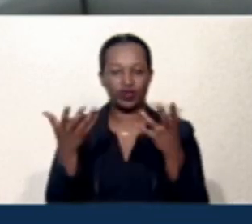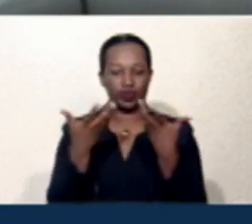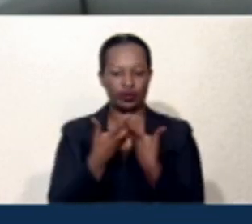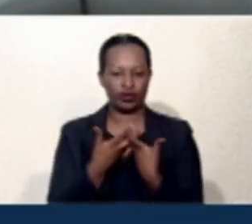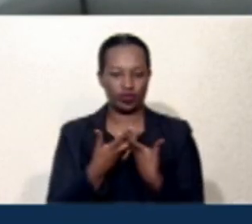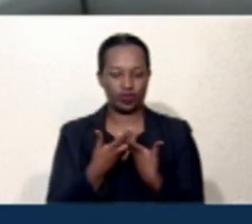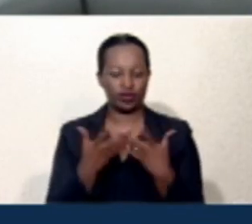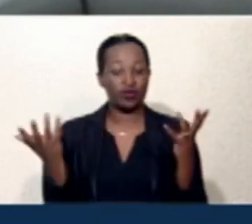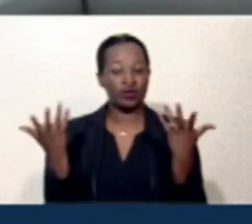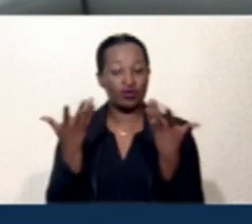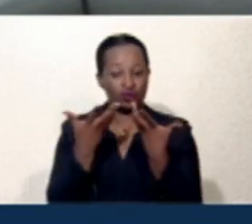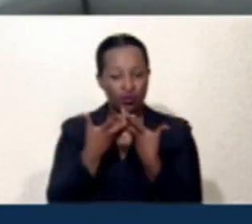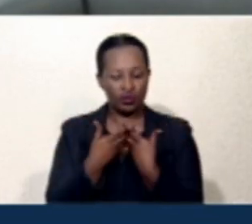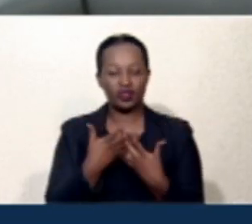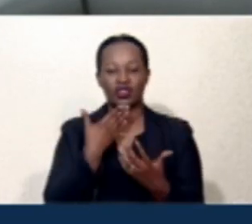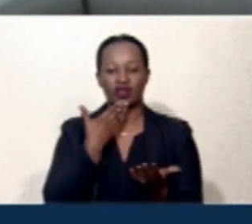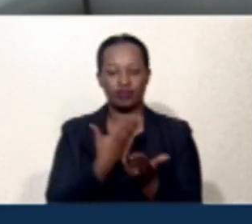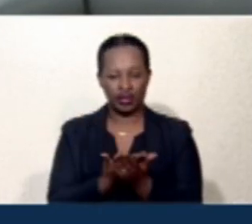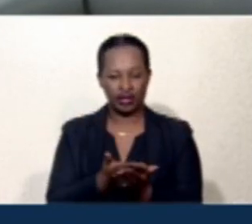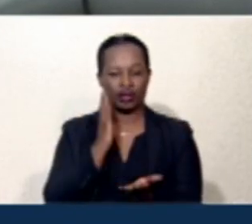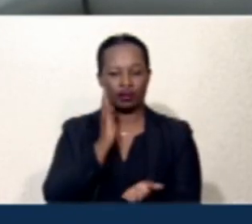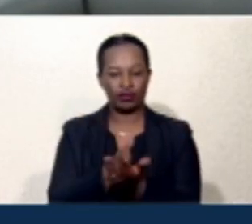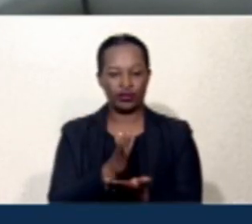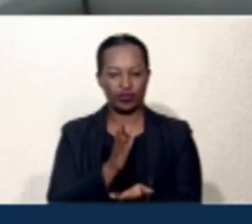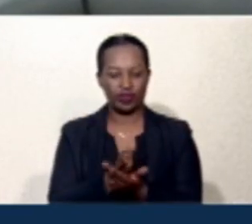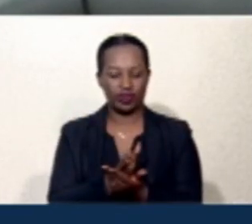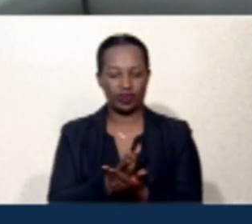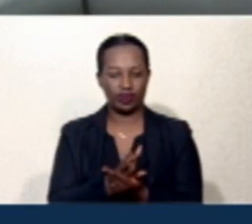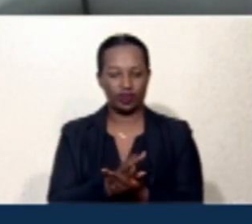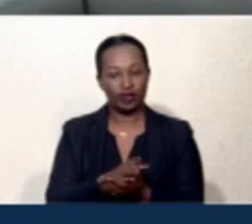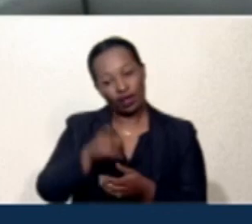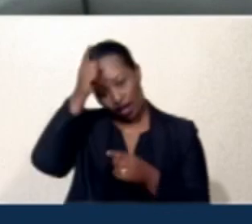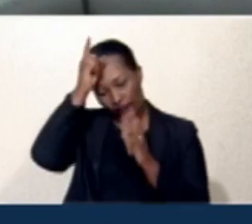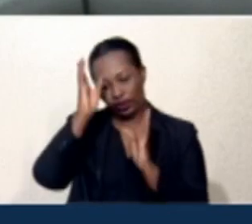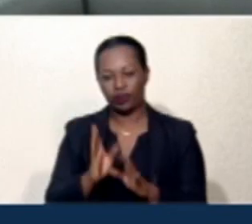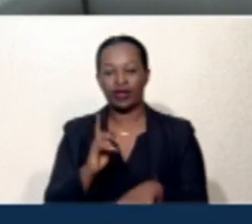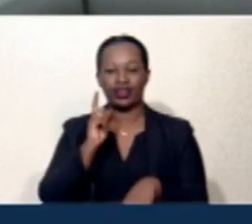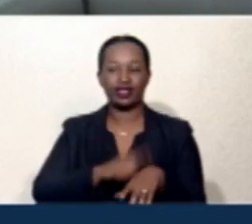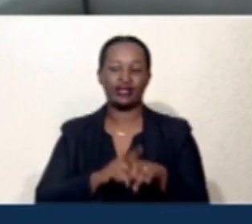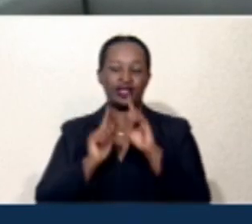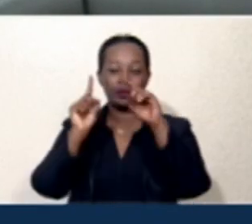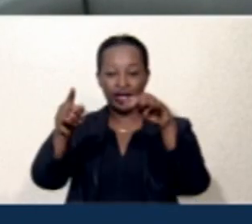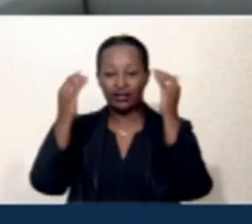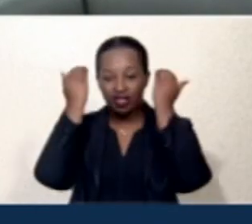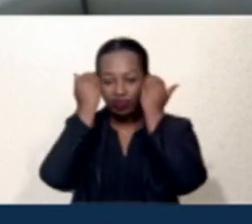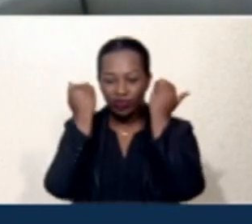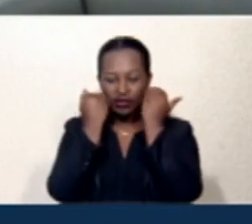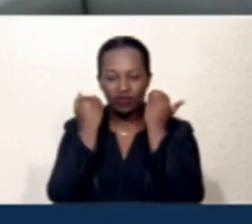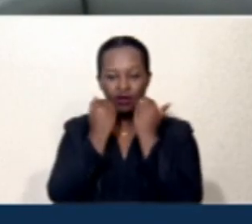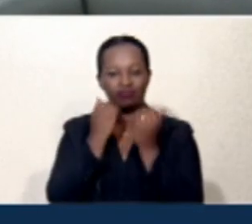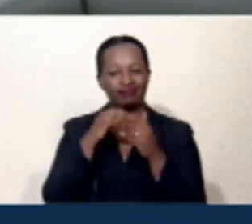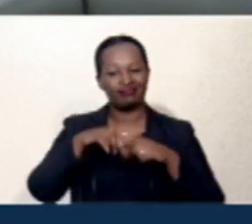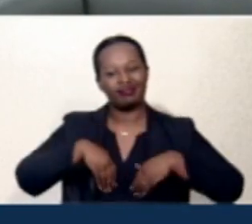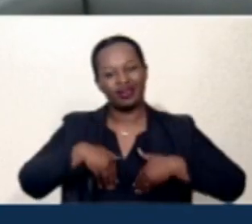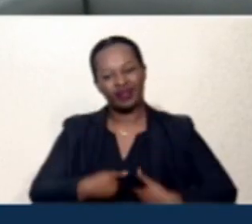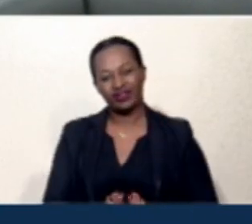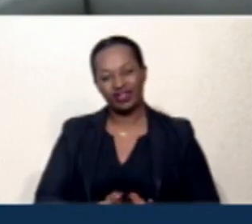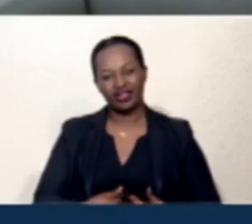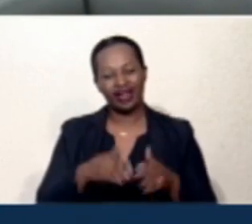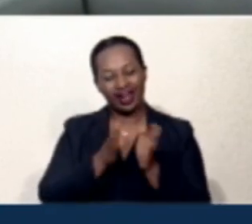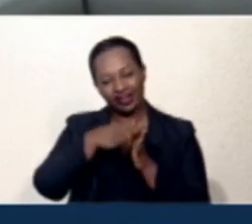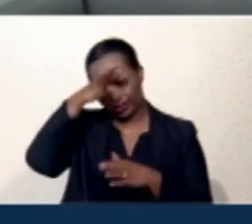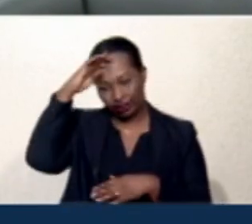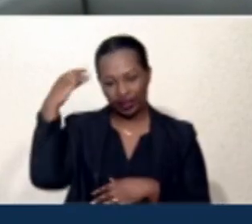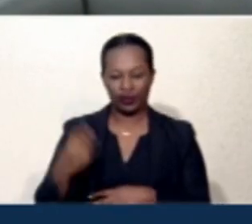ni bwiza mu by'ukuri, buriya abaturage iyo bajya mu nkiko birabavuna kandi